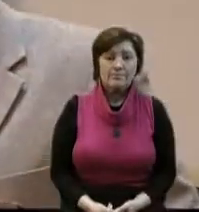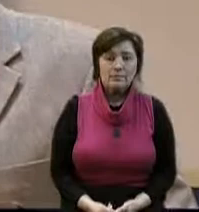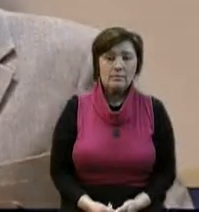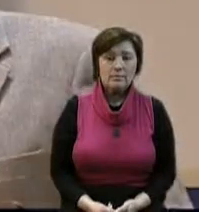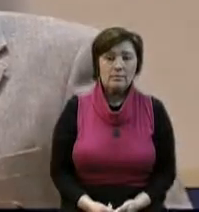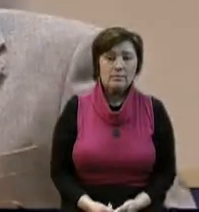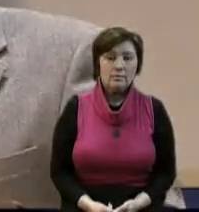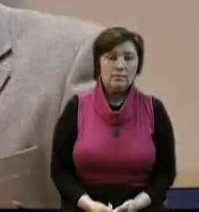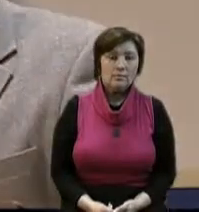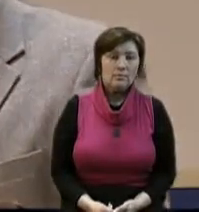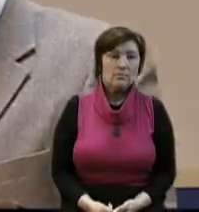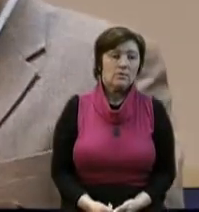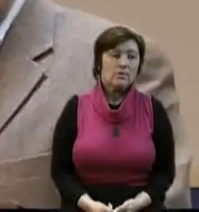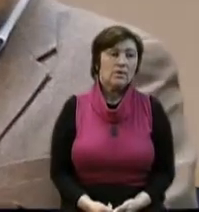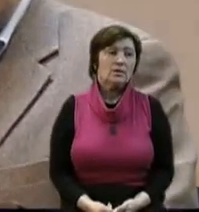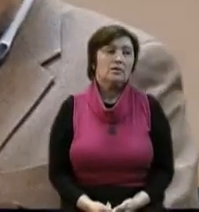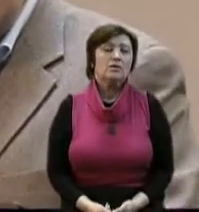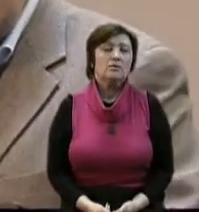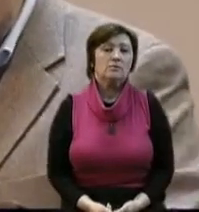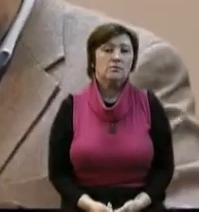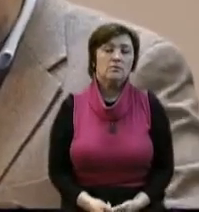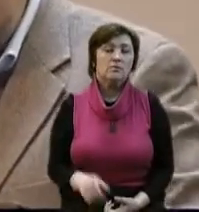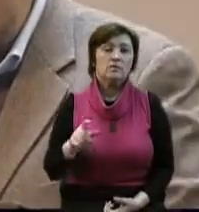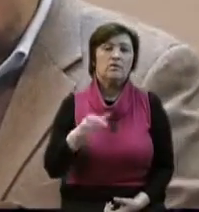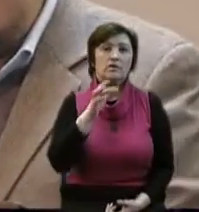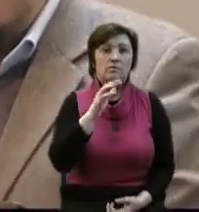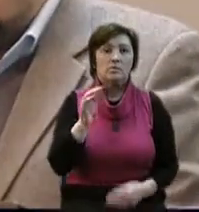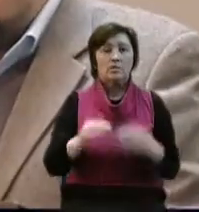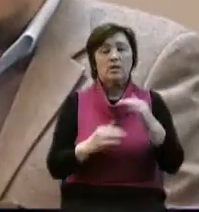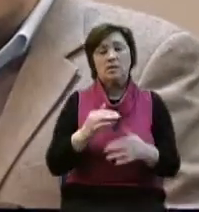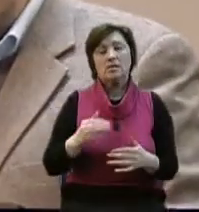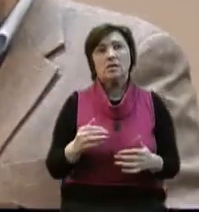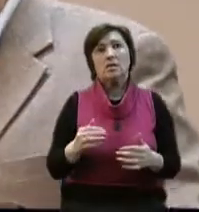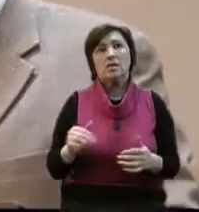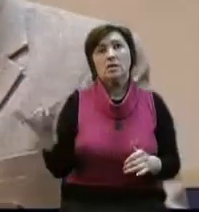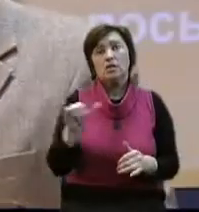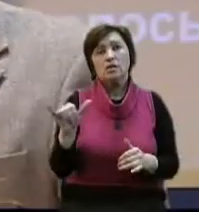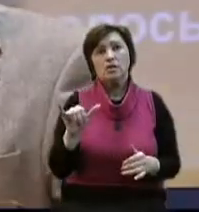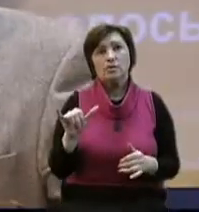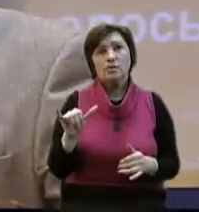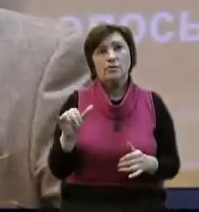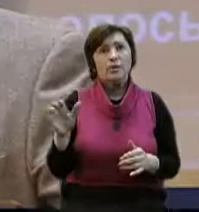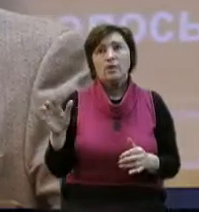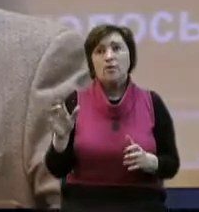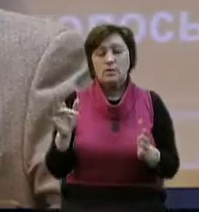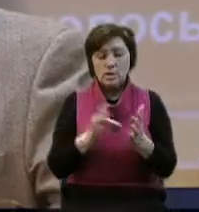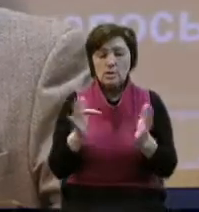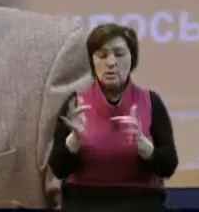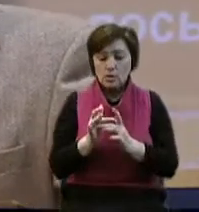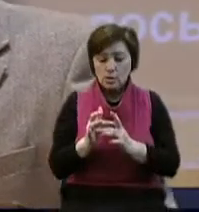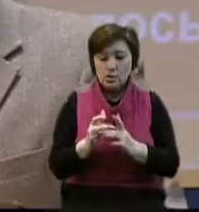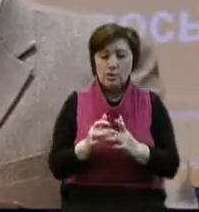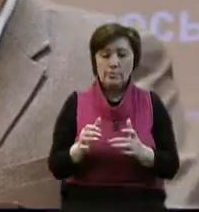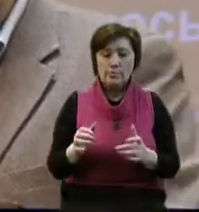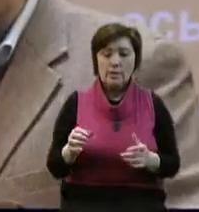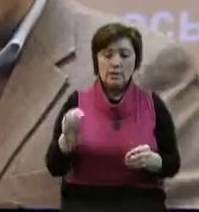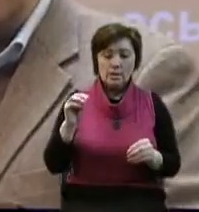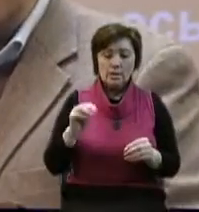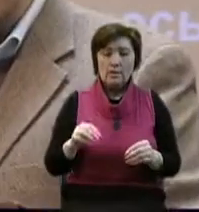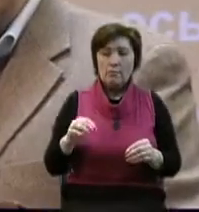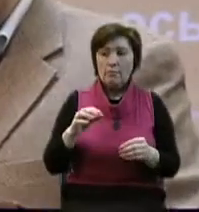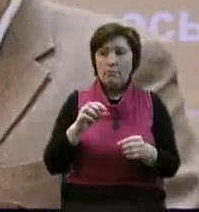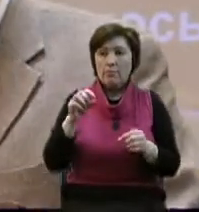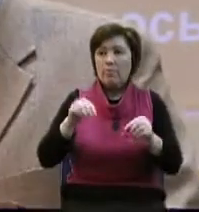первый стих. В то время проходил Иисус в субботу с засеянными полями. Ученики же Его взалкали и начали